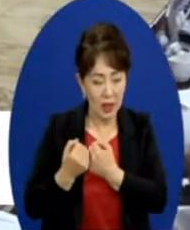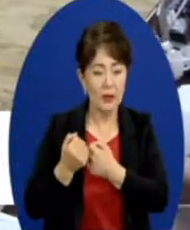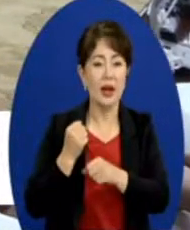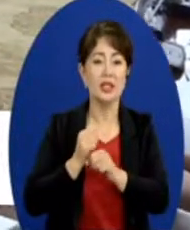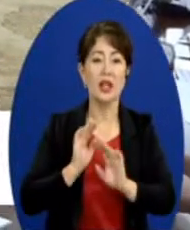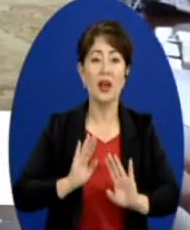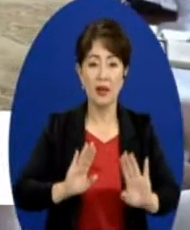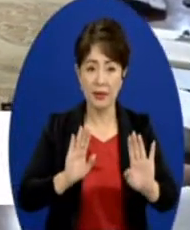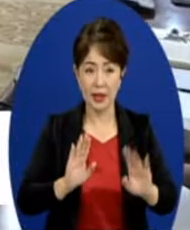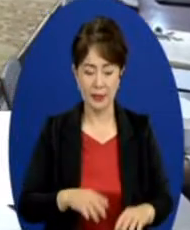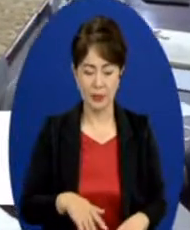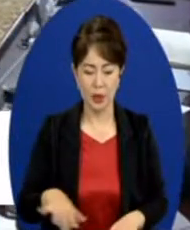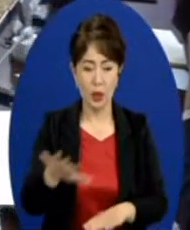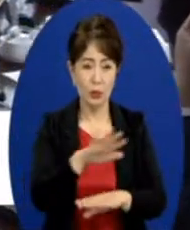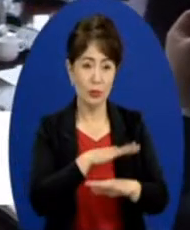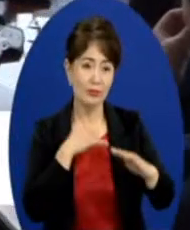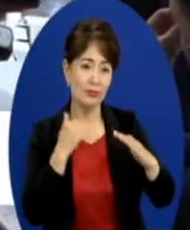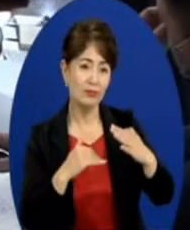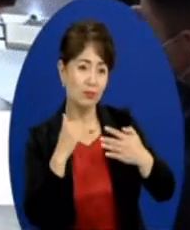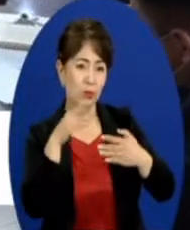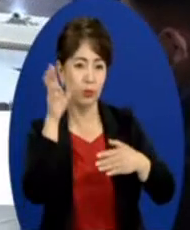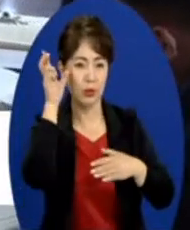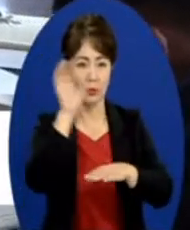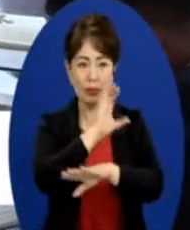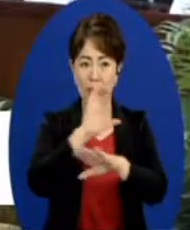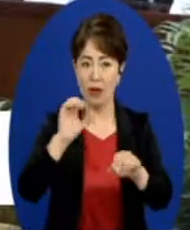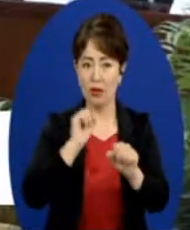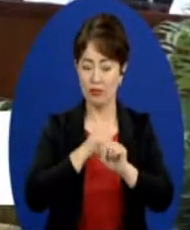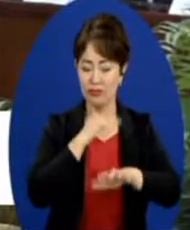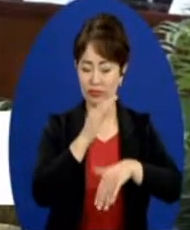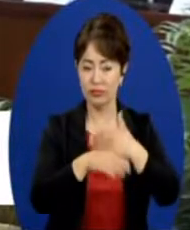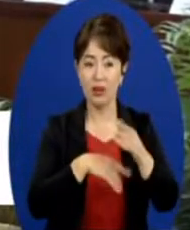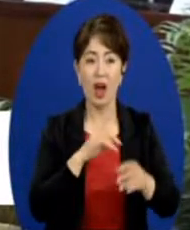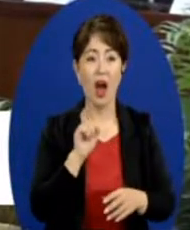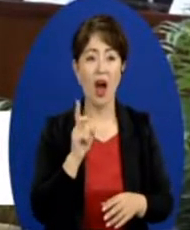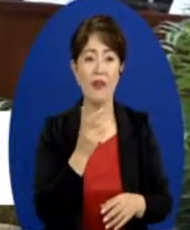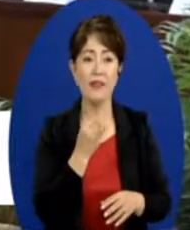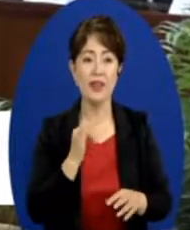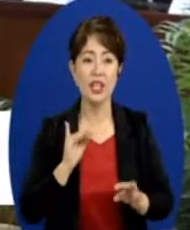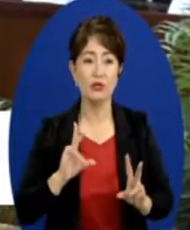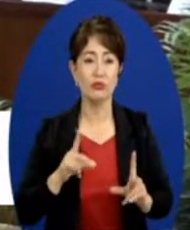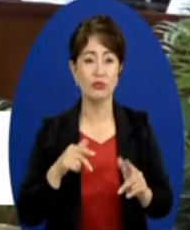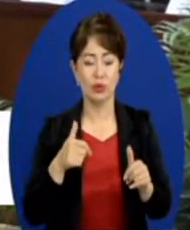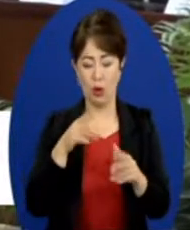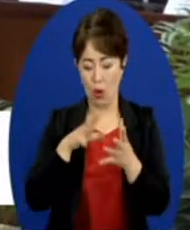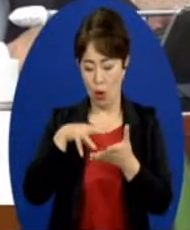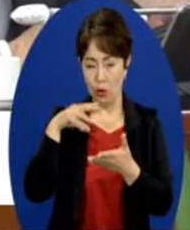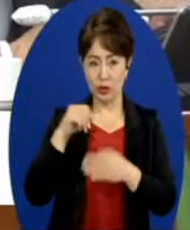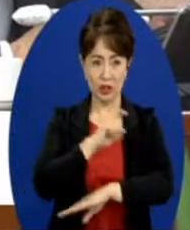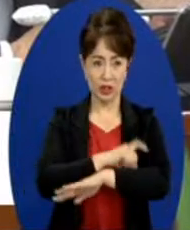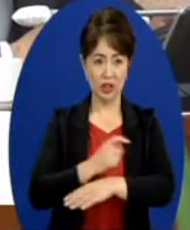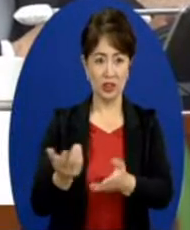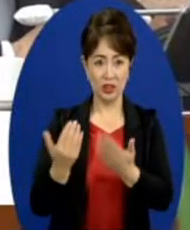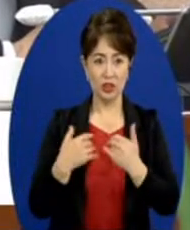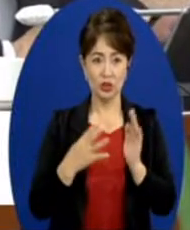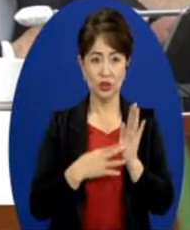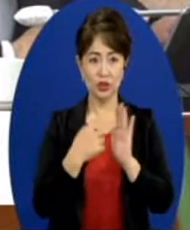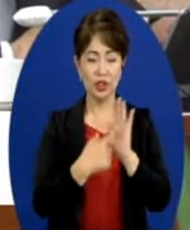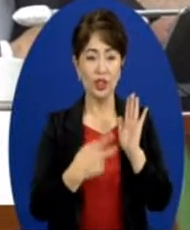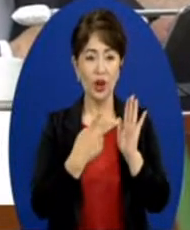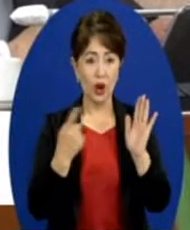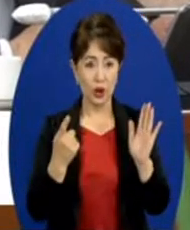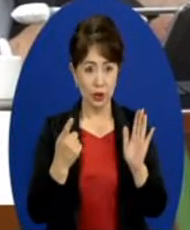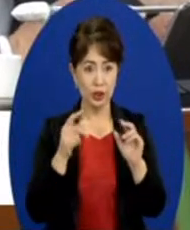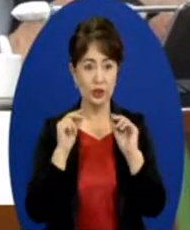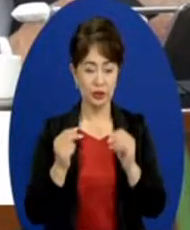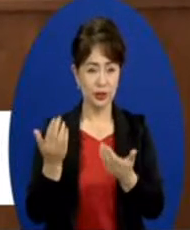үргэлжлэнэ. Бүх шатны боловсролын байгууллагын үйл ажиллагаа хэвийн горимд шилжиж байгаа учраас оюутнуудын хичээл наашаалж энэ сарын 21-нд танхимаар орох юм